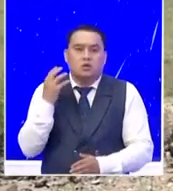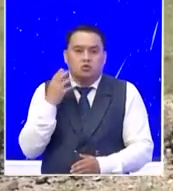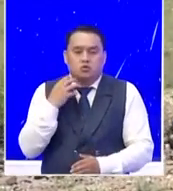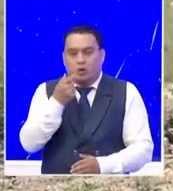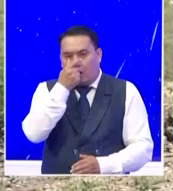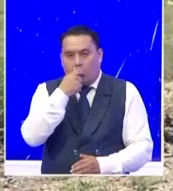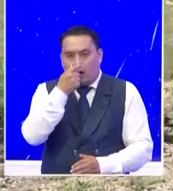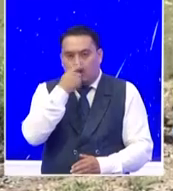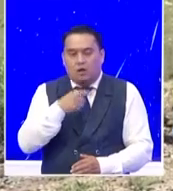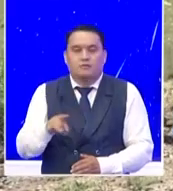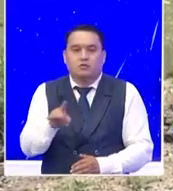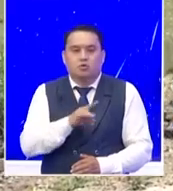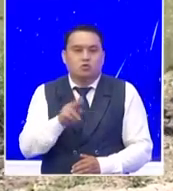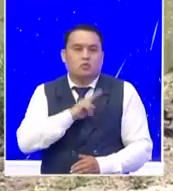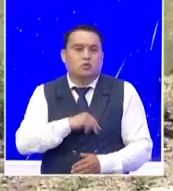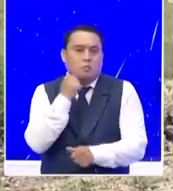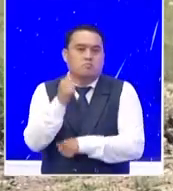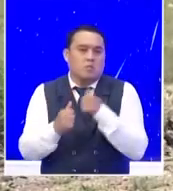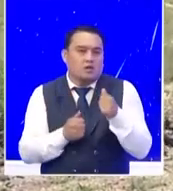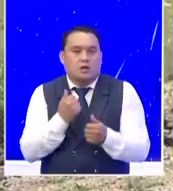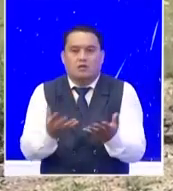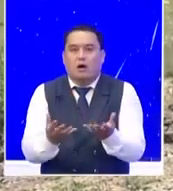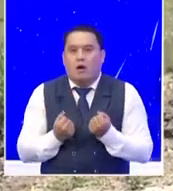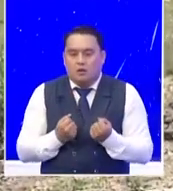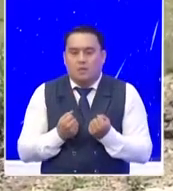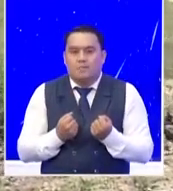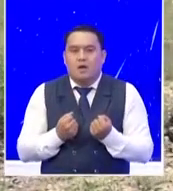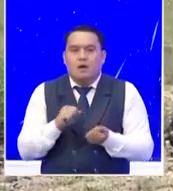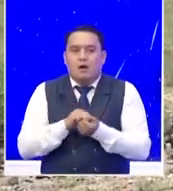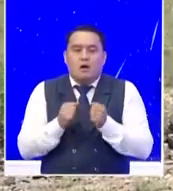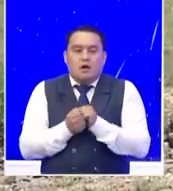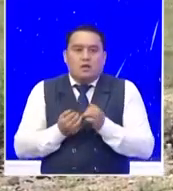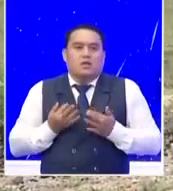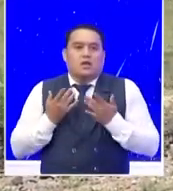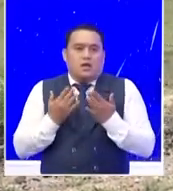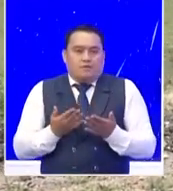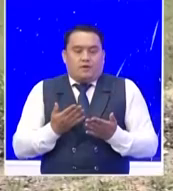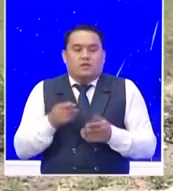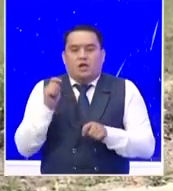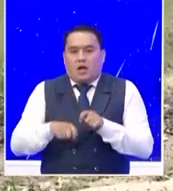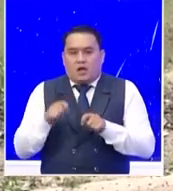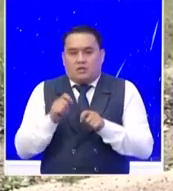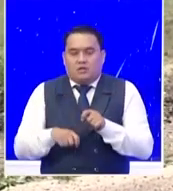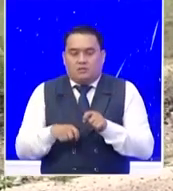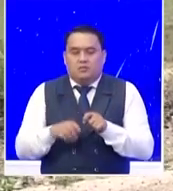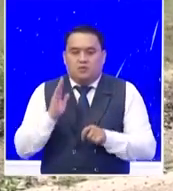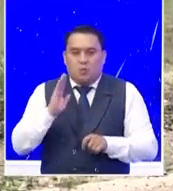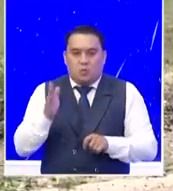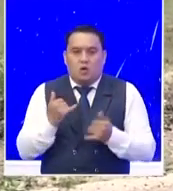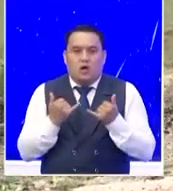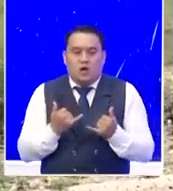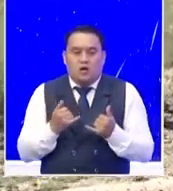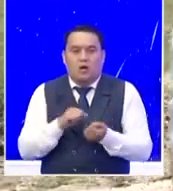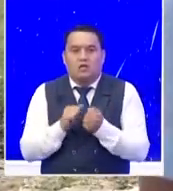мекенін жалғайтын аралықтағы жол материалының сапасын алдық. Асфальттың қабатына қарап талаптарға сай ма жоқ па сәйкестігін тексереміз. Қазір